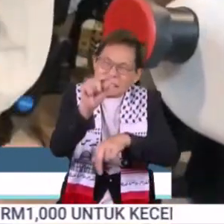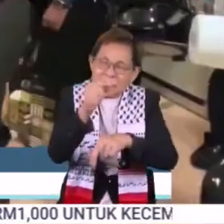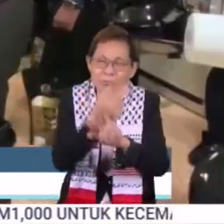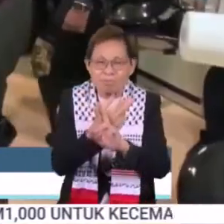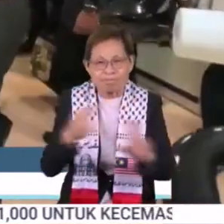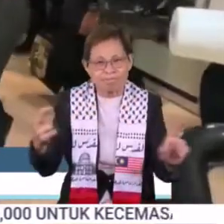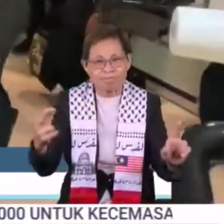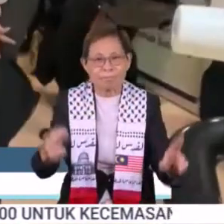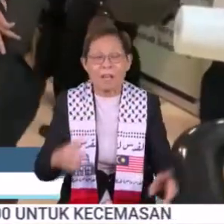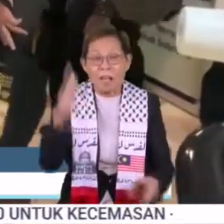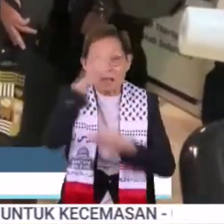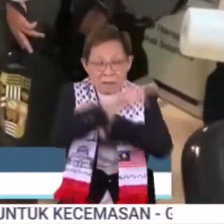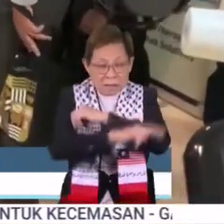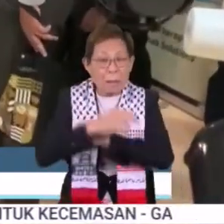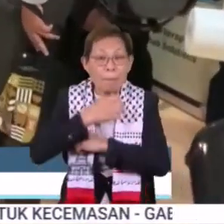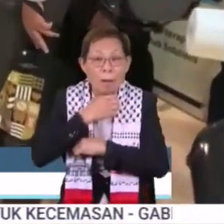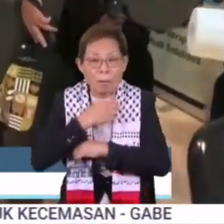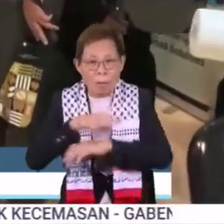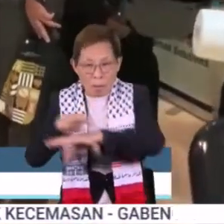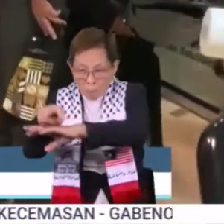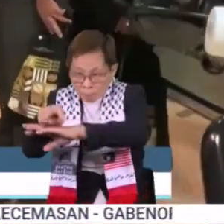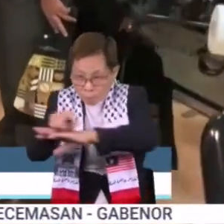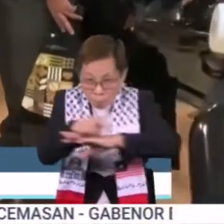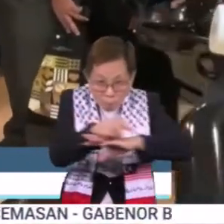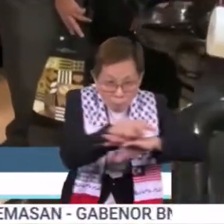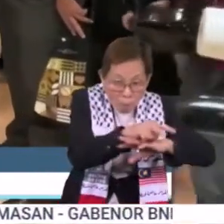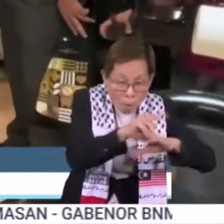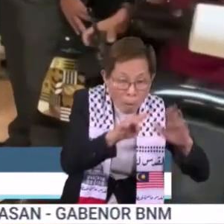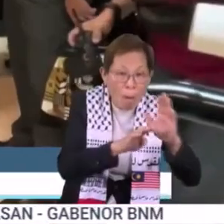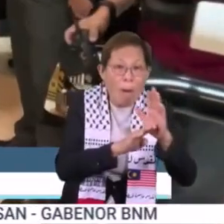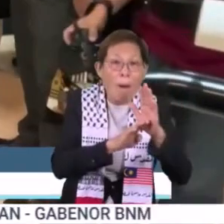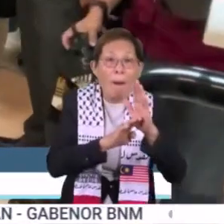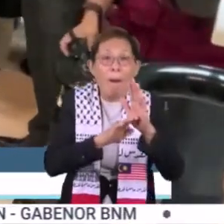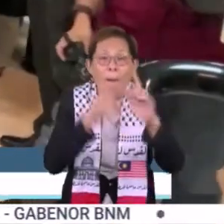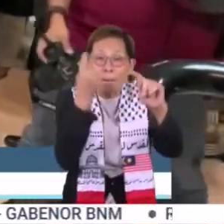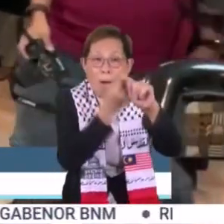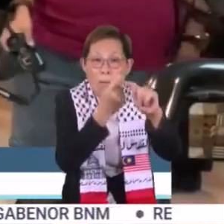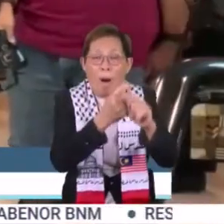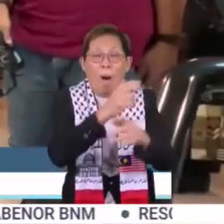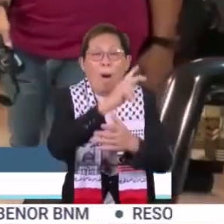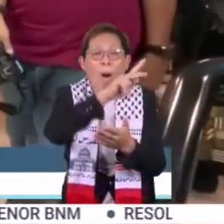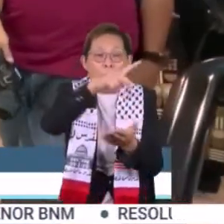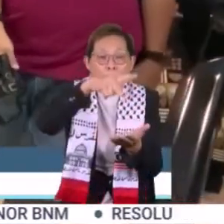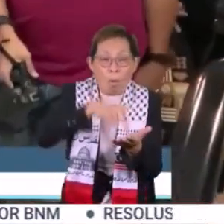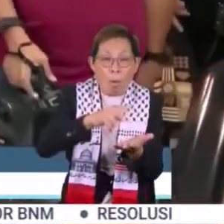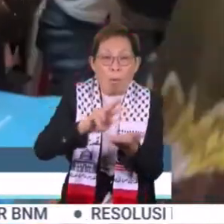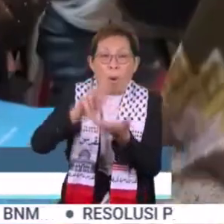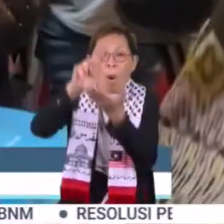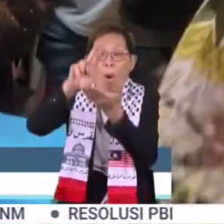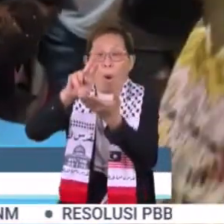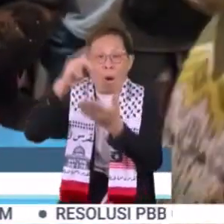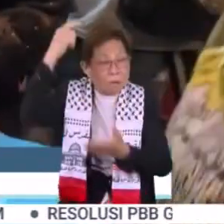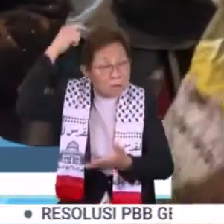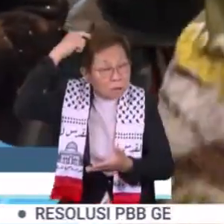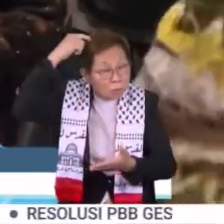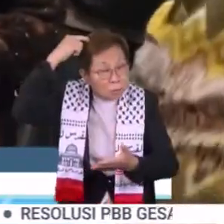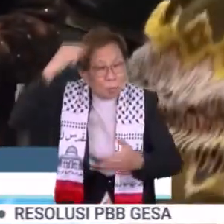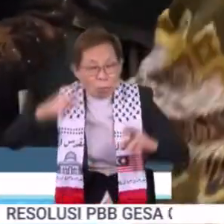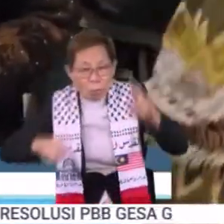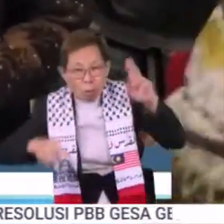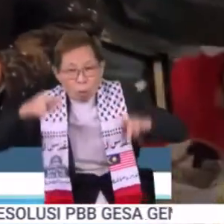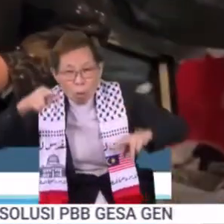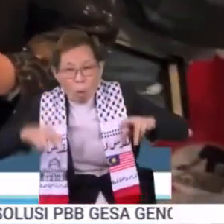terdekat kerajaan Negeri juga memantau perkembangan pembangunan pusat rehabilitasi neurorobotik dan cybernik